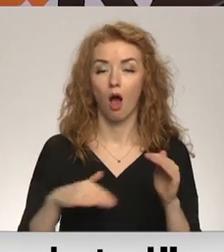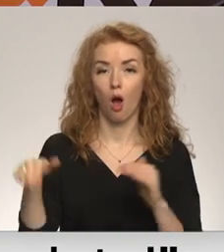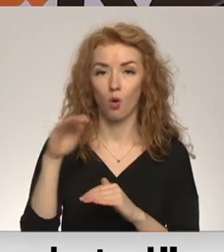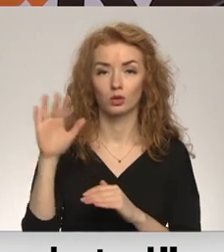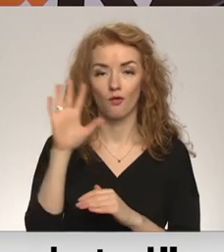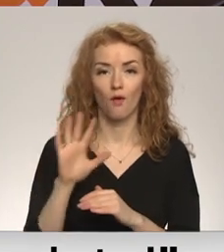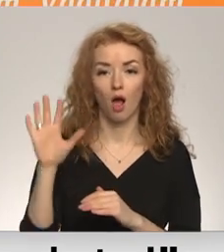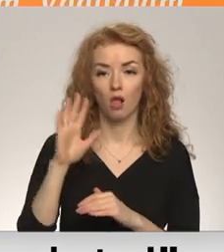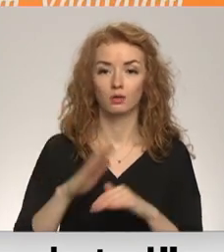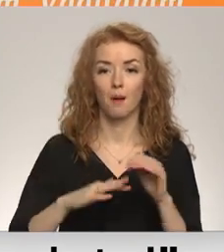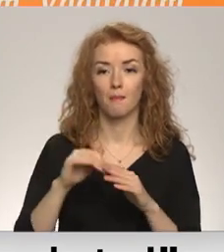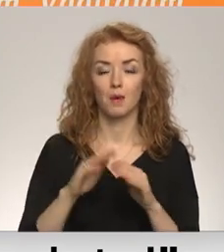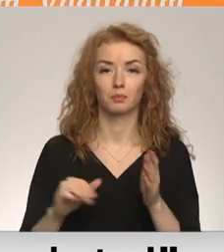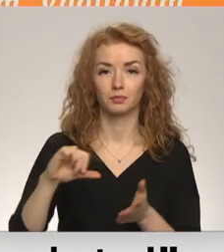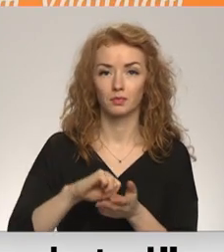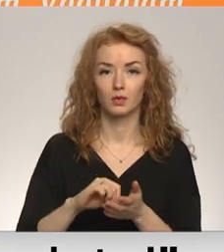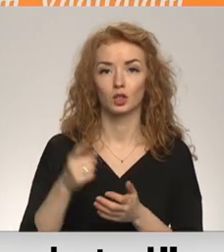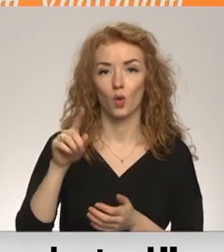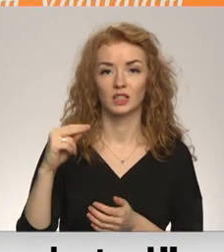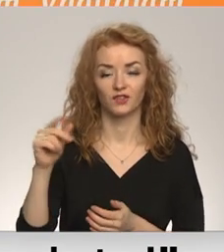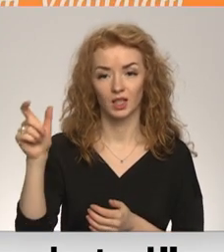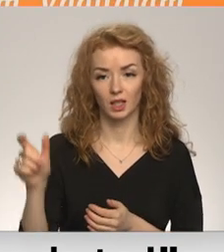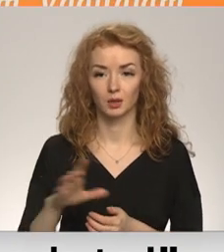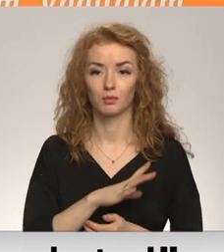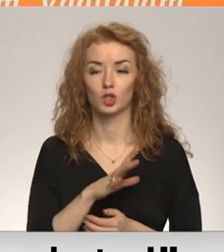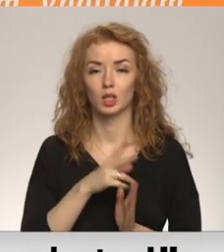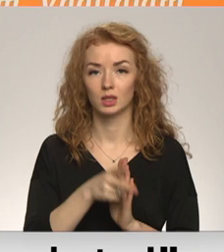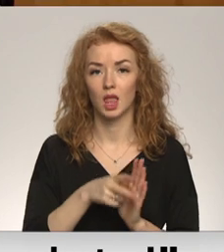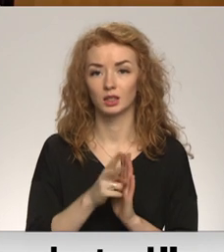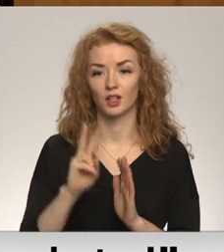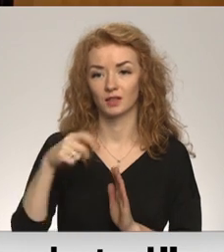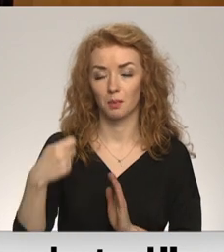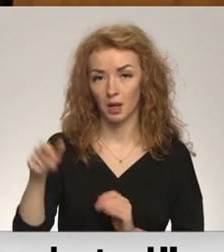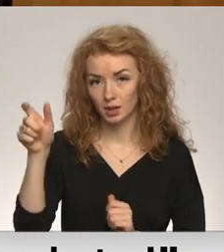valsts pārvaldes amatos bijusī Solvita Zvidriņa, bijušais Latvijas dzelzceļa